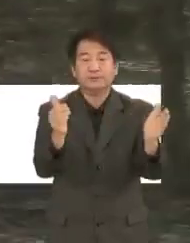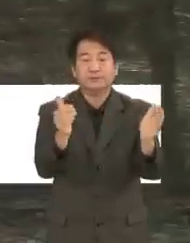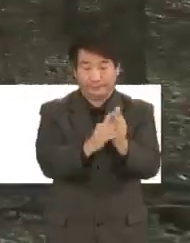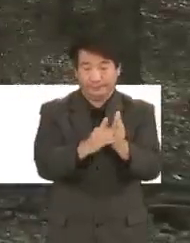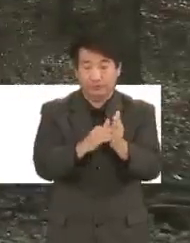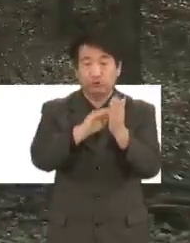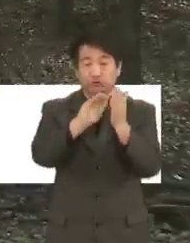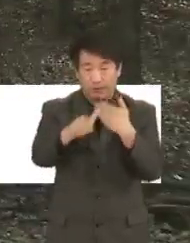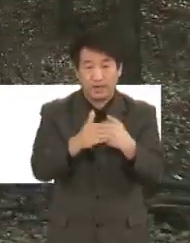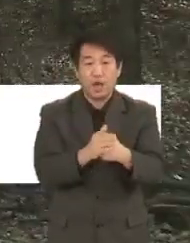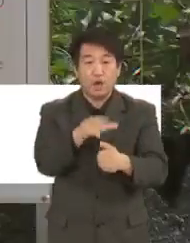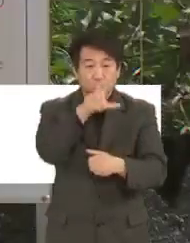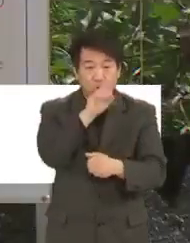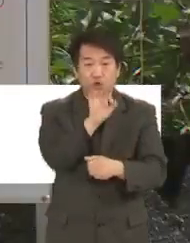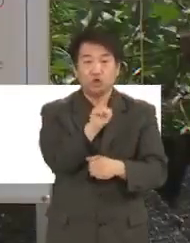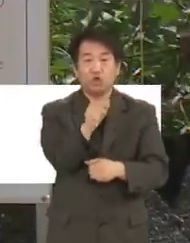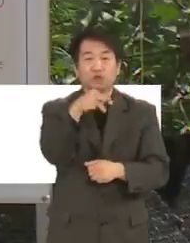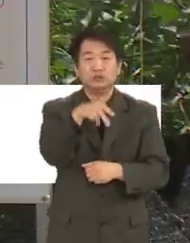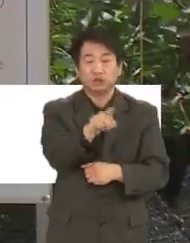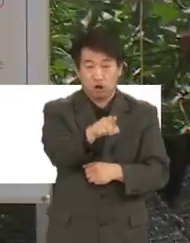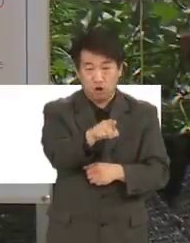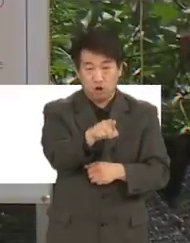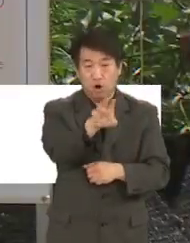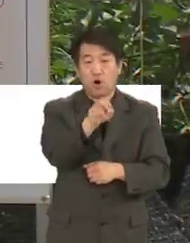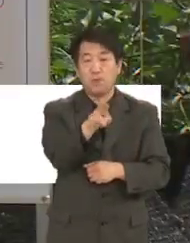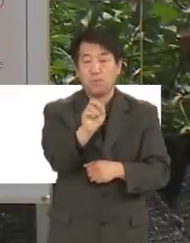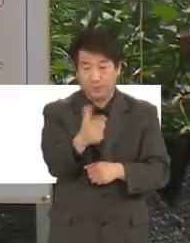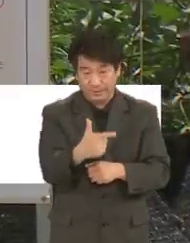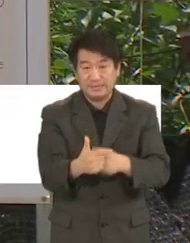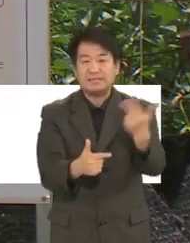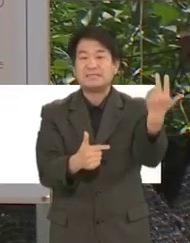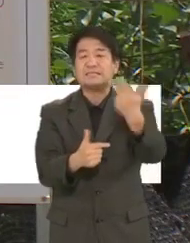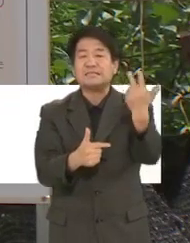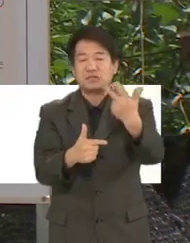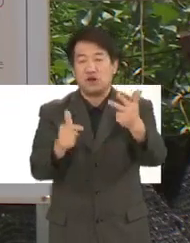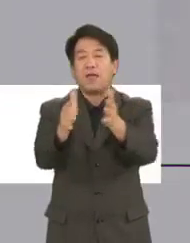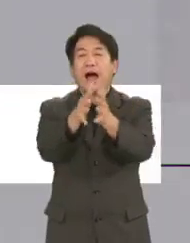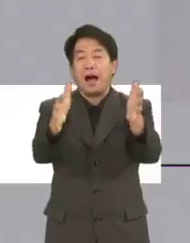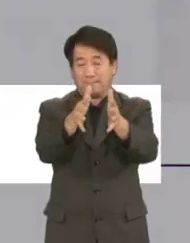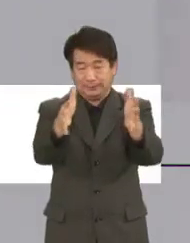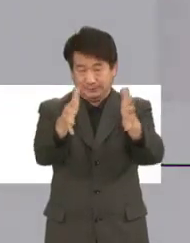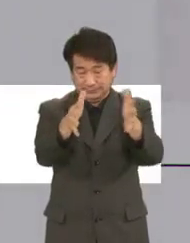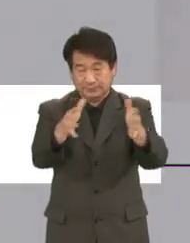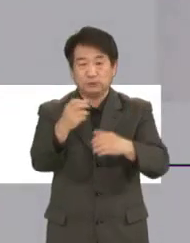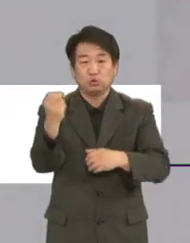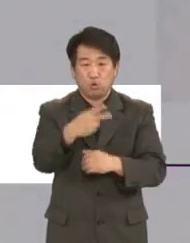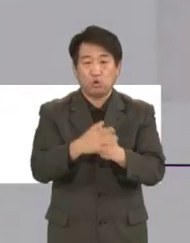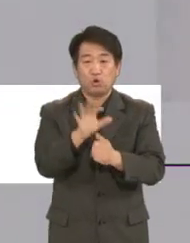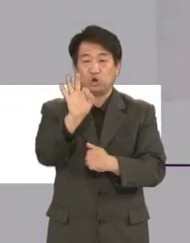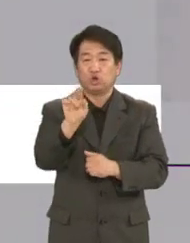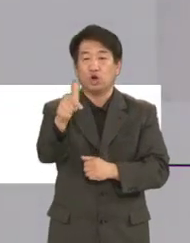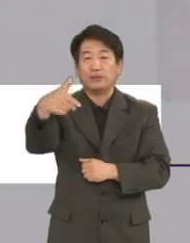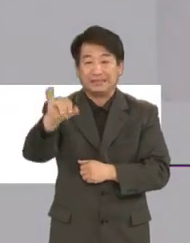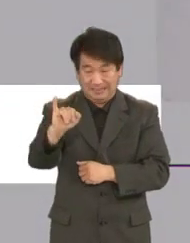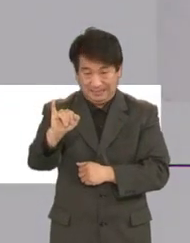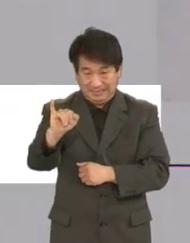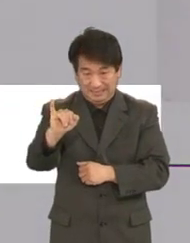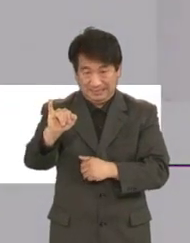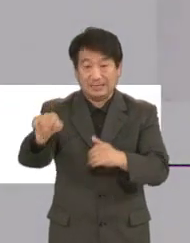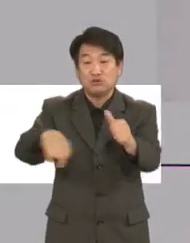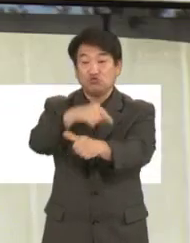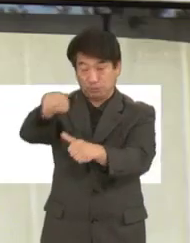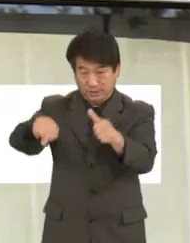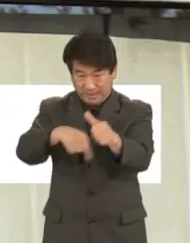조치원읍 연서면 이론 875,717 제곱미터의 7천여 가구 연기면 연기